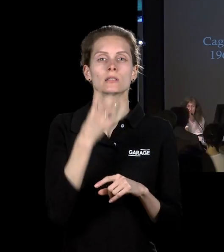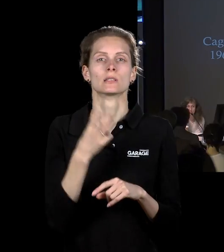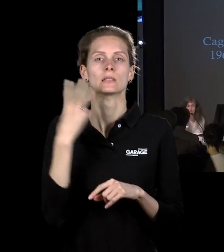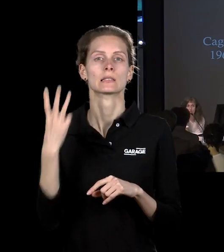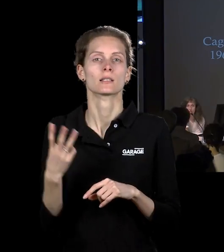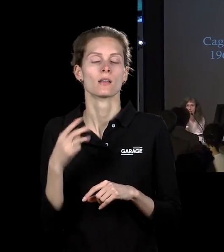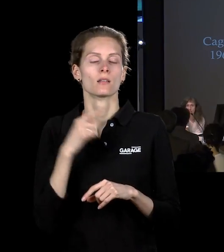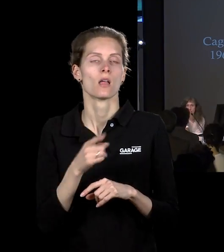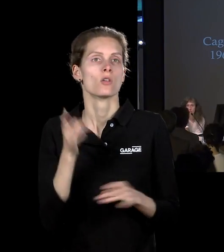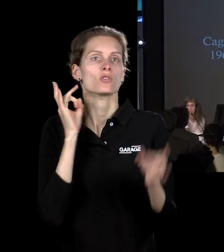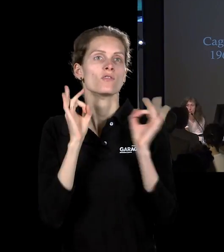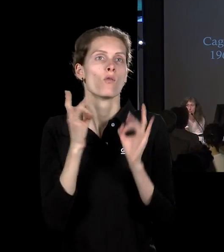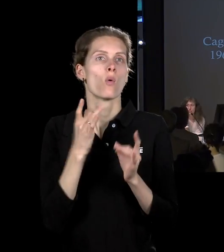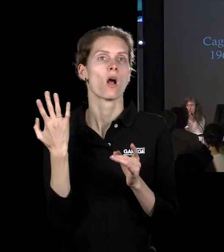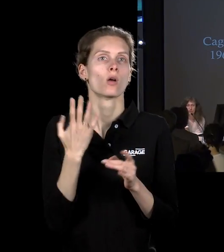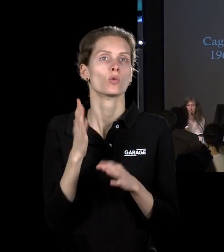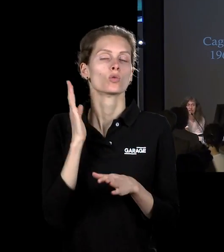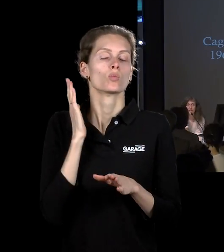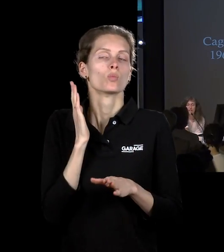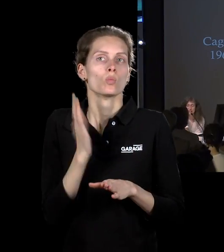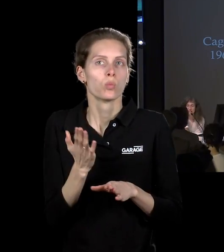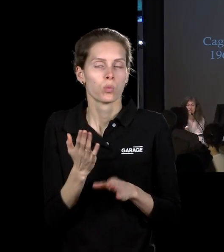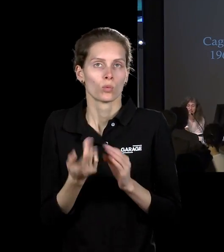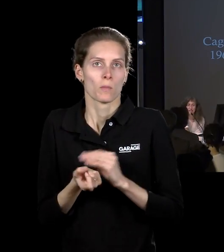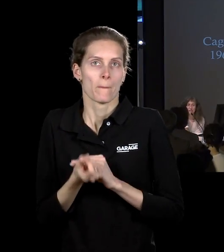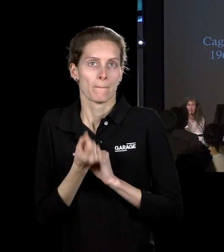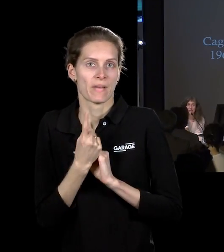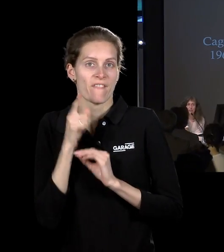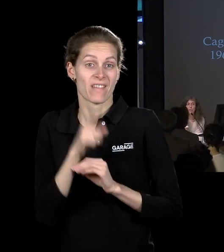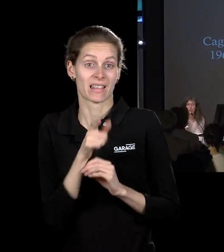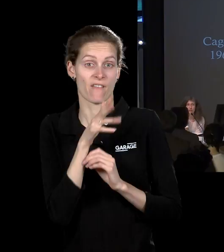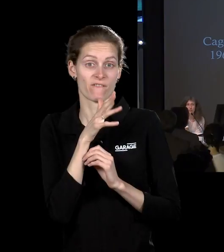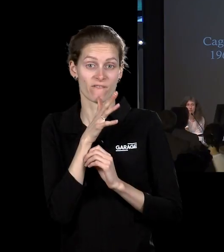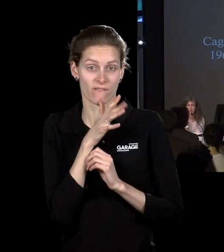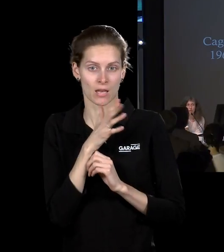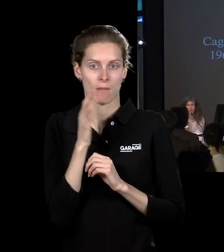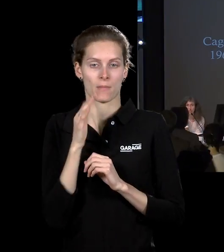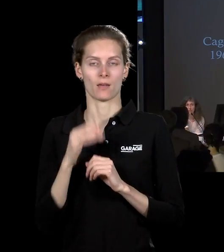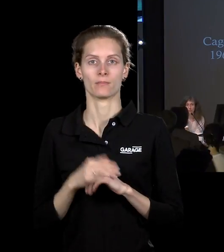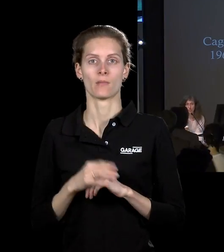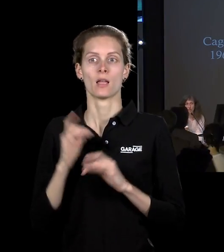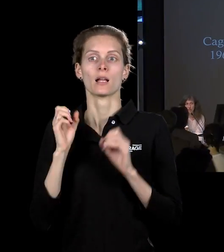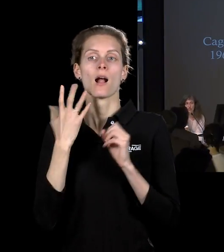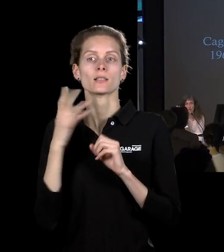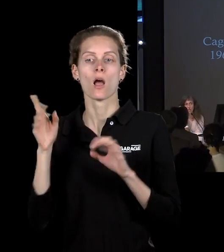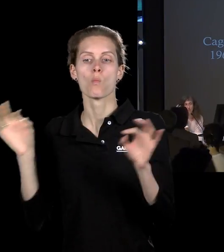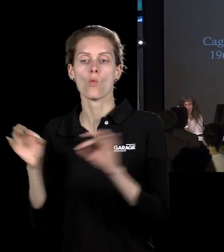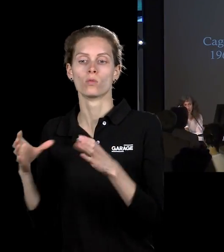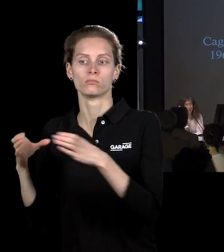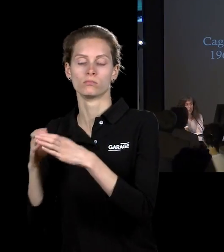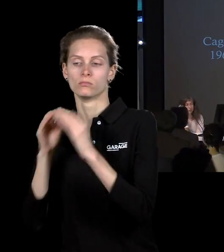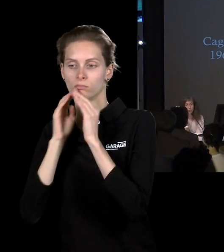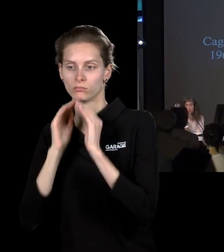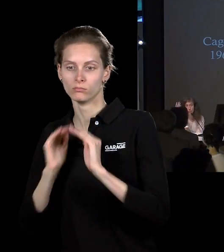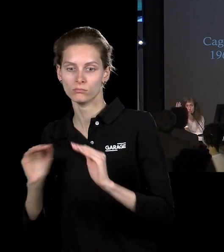в данный временной отрезок, в который музыканты должны не издавать ни одного музыкального и намеренного звука. Вот это создание некой